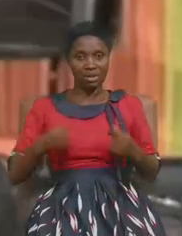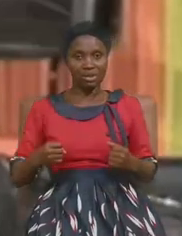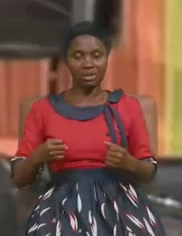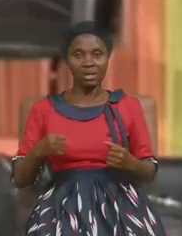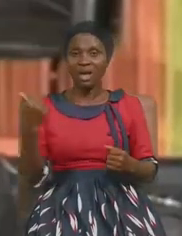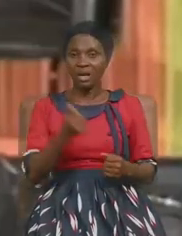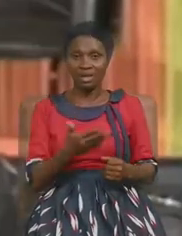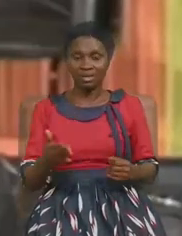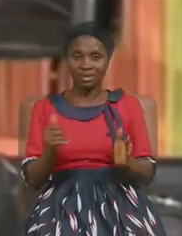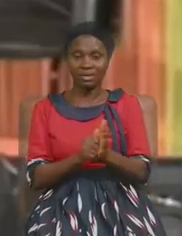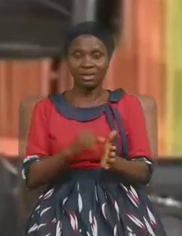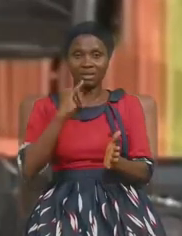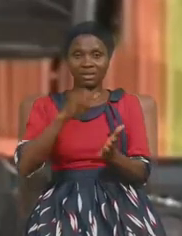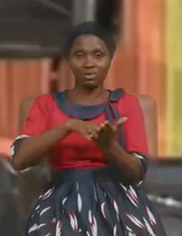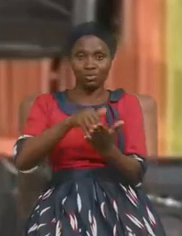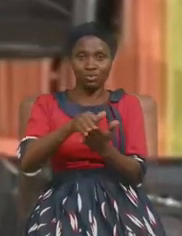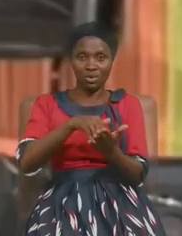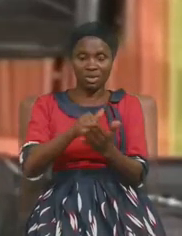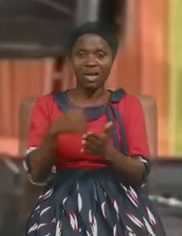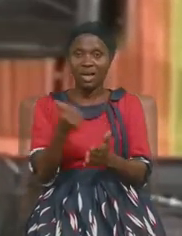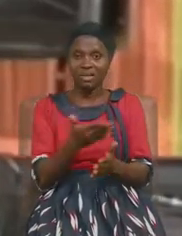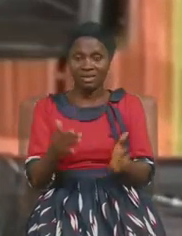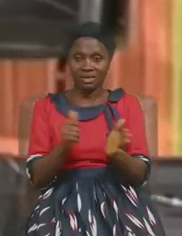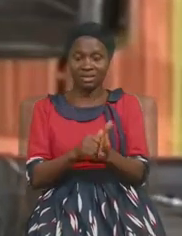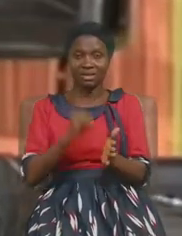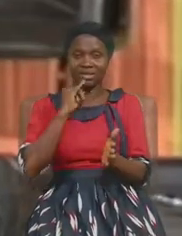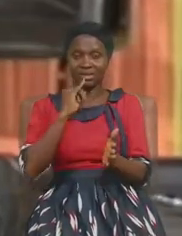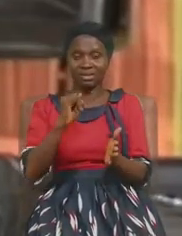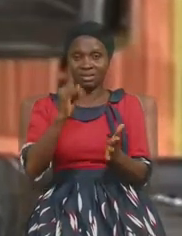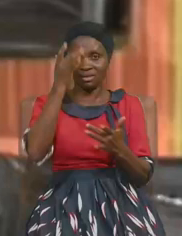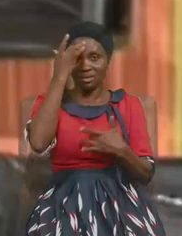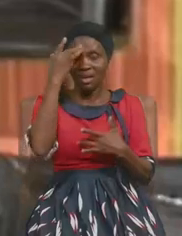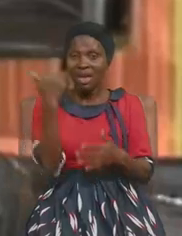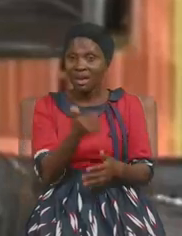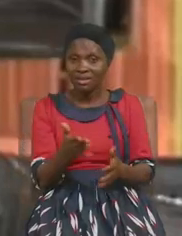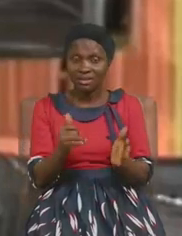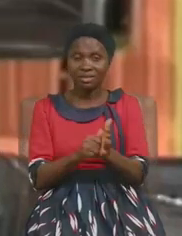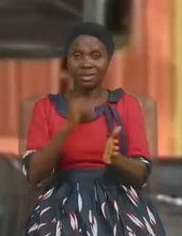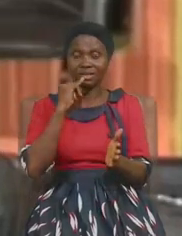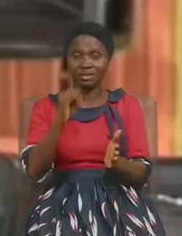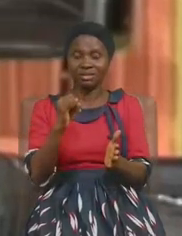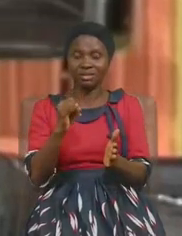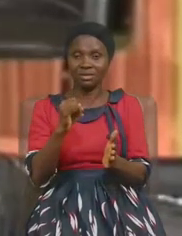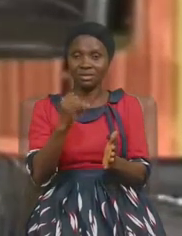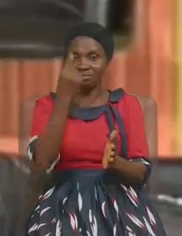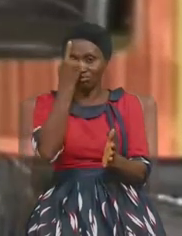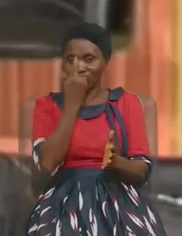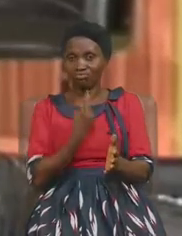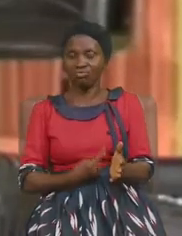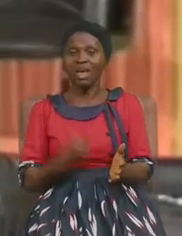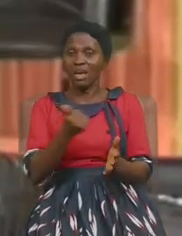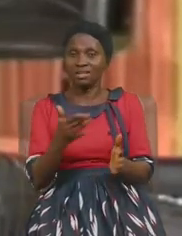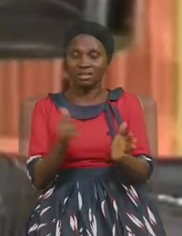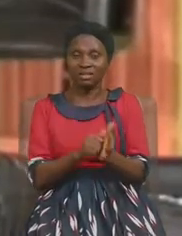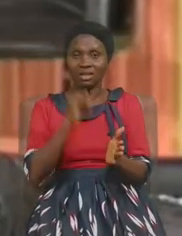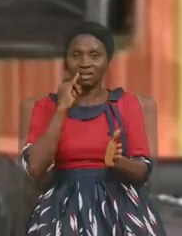Il a guéri tout ce qui était faible, tout ce qui était malade, tout ce qui est opprimé en